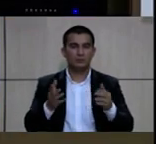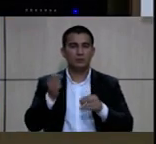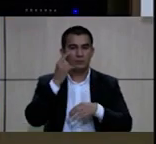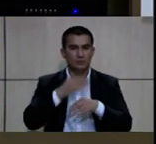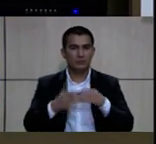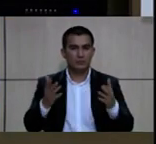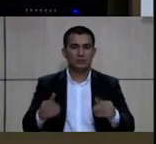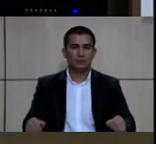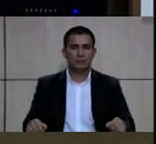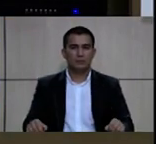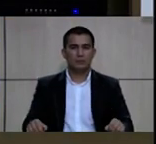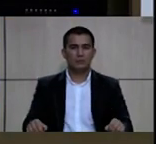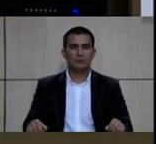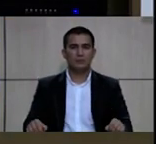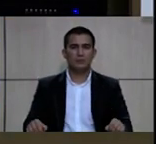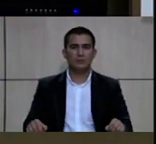Tushunarlimi?